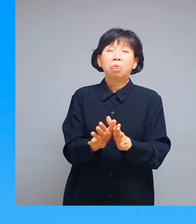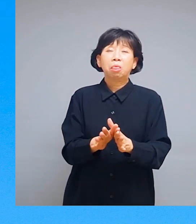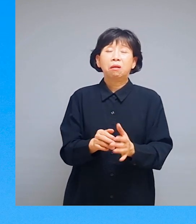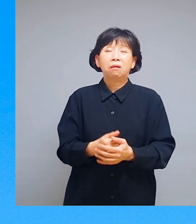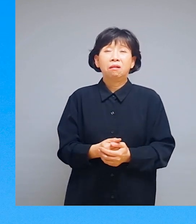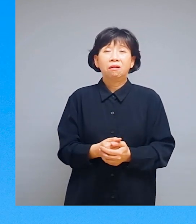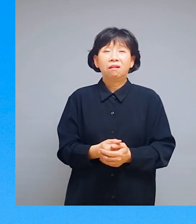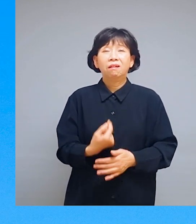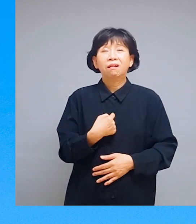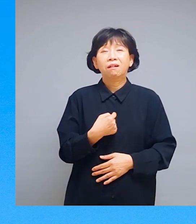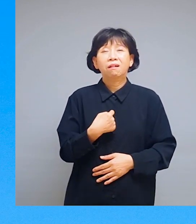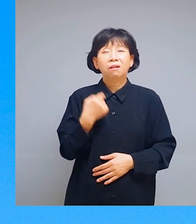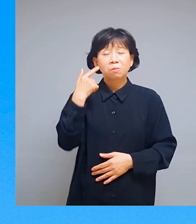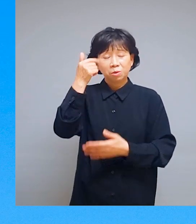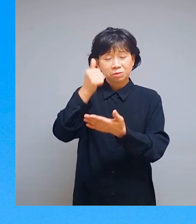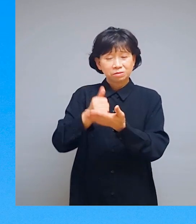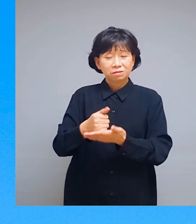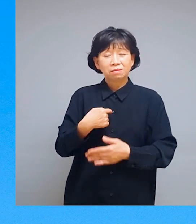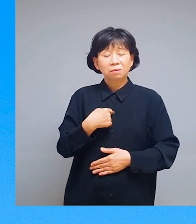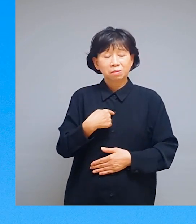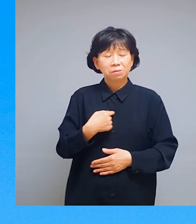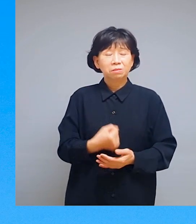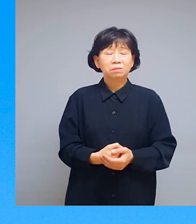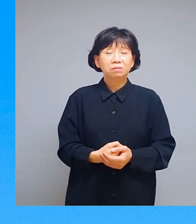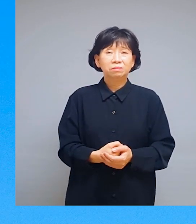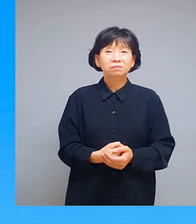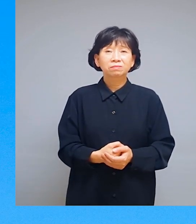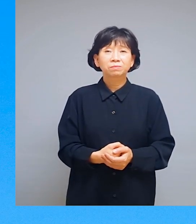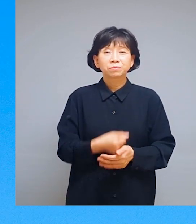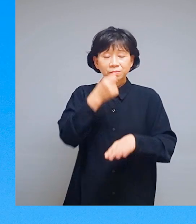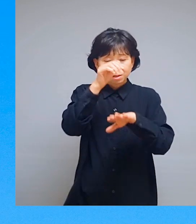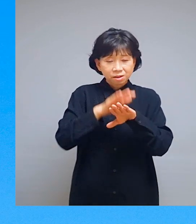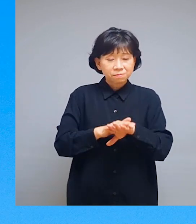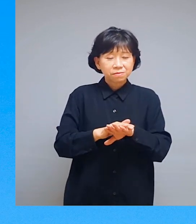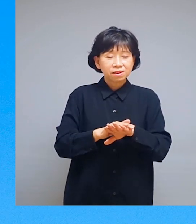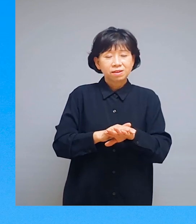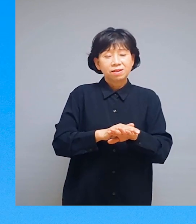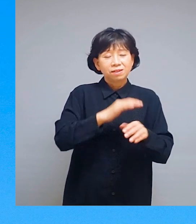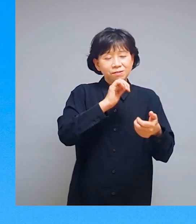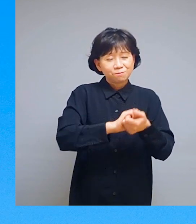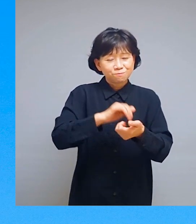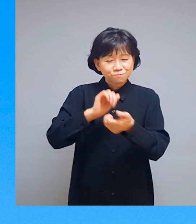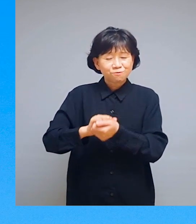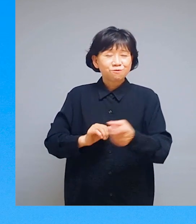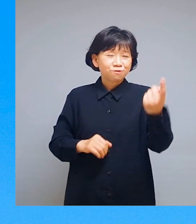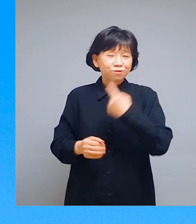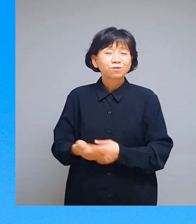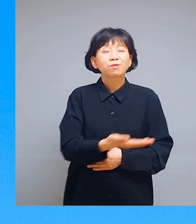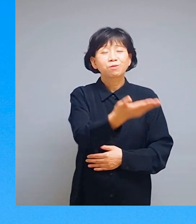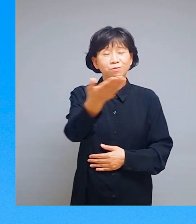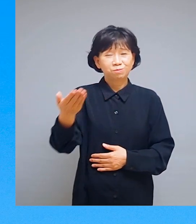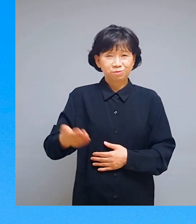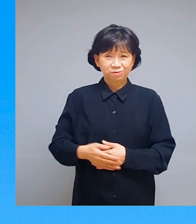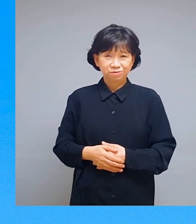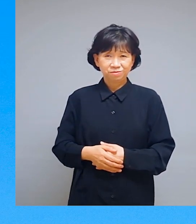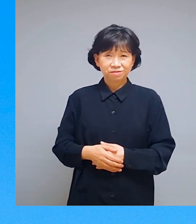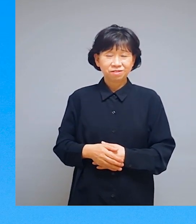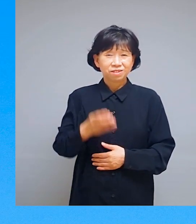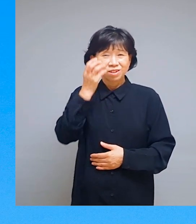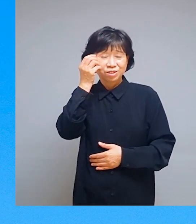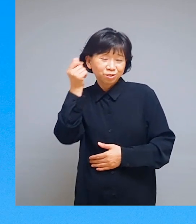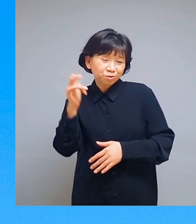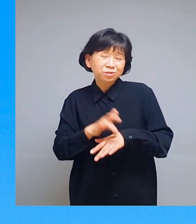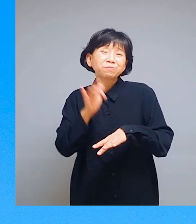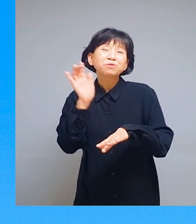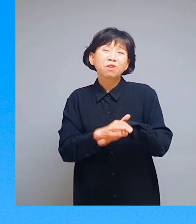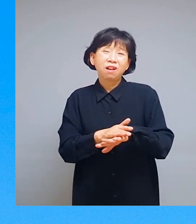저에게 때로는 시간 돼서 교회를 잘 오시는 여러분들에게 익숙한 습관이 돼서 교회는 오고 교회의